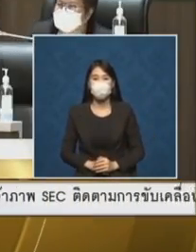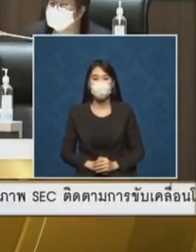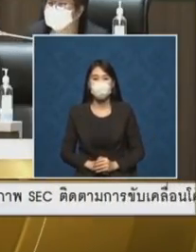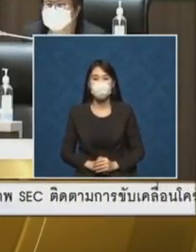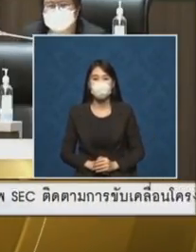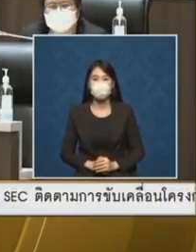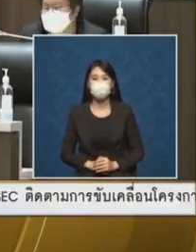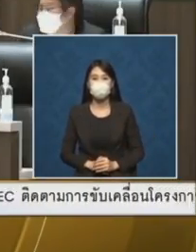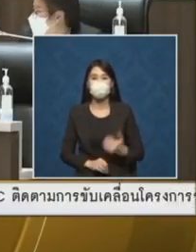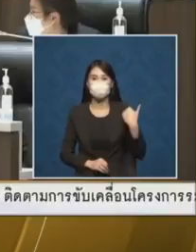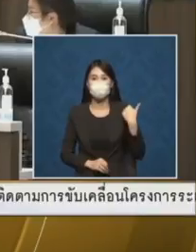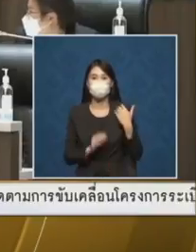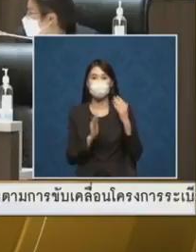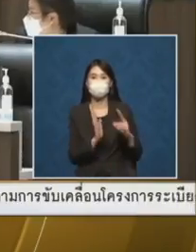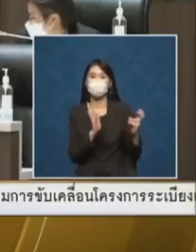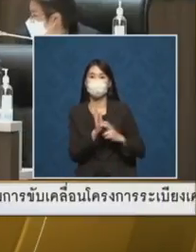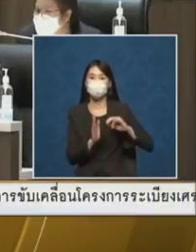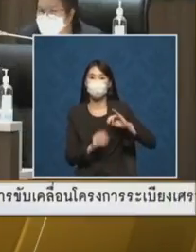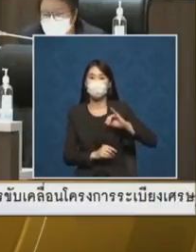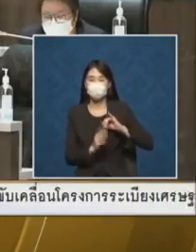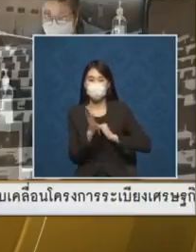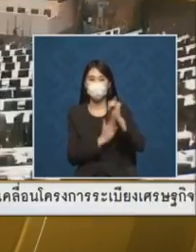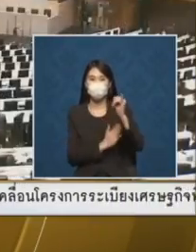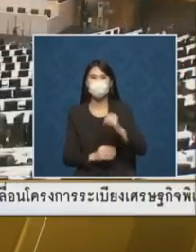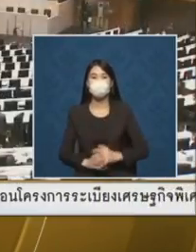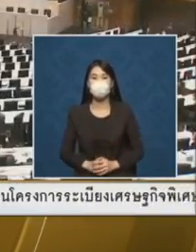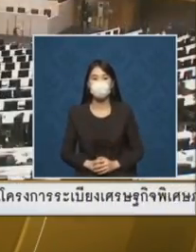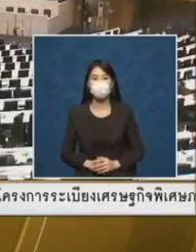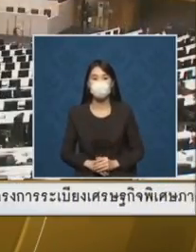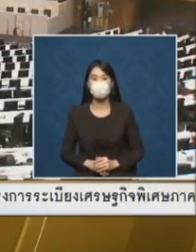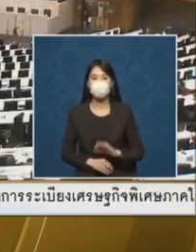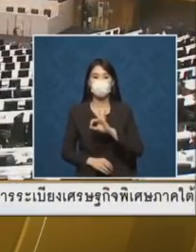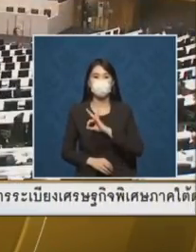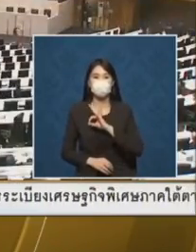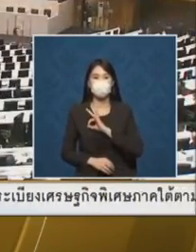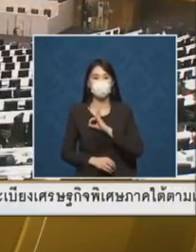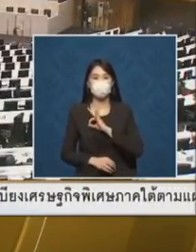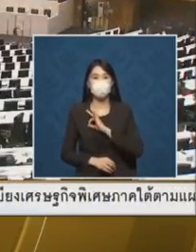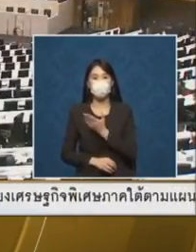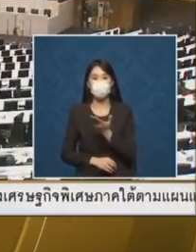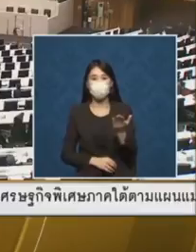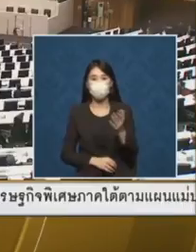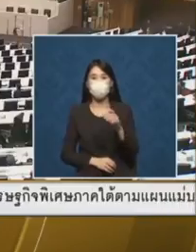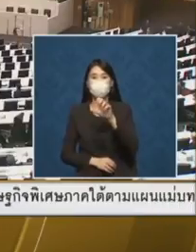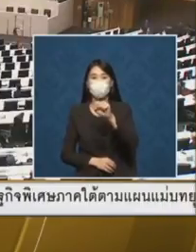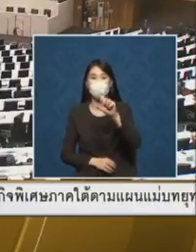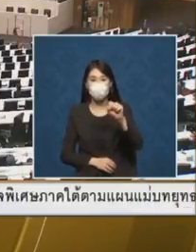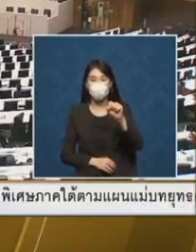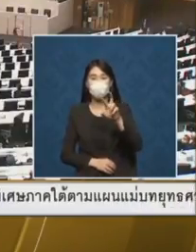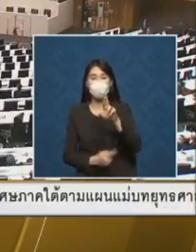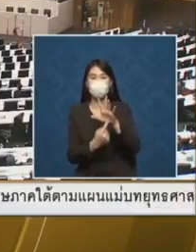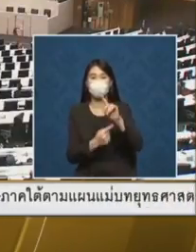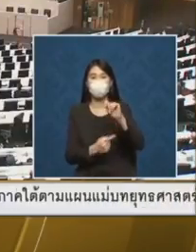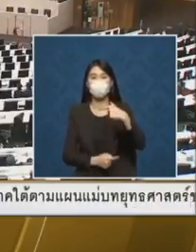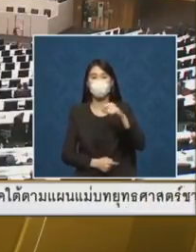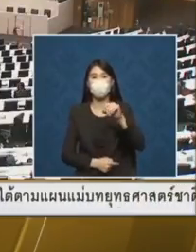านคือรัฐบาลเนี่ยครองเสียงข้างมากไม่สามารถที่จะให้สสรัฐบาลเนี่ยมาประชุมครบองค์ประชุมได้ไม่ส่